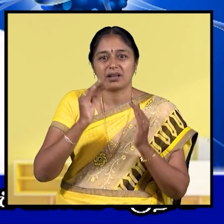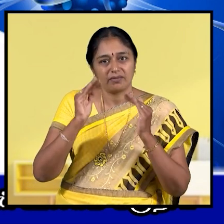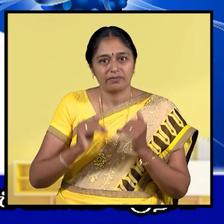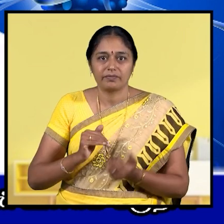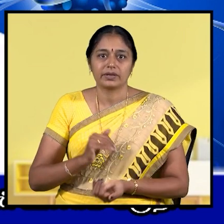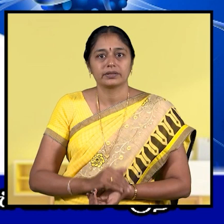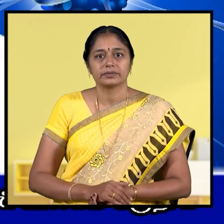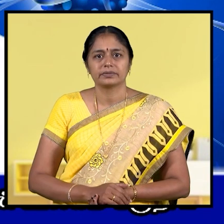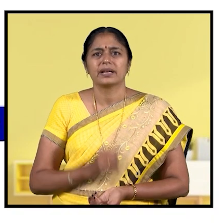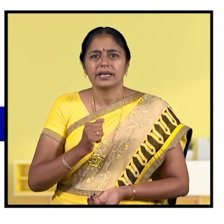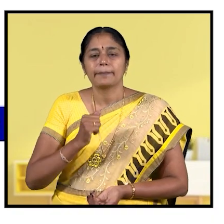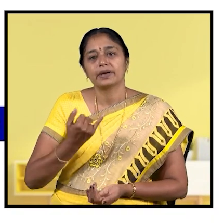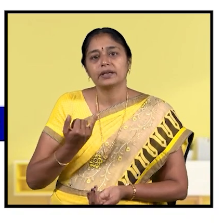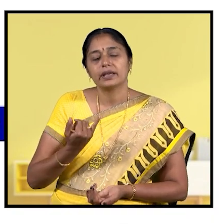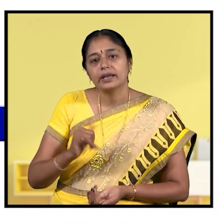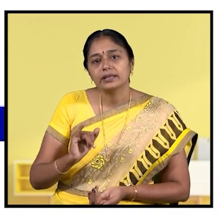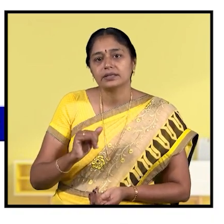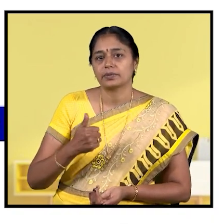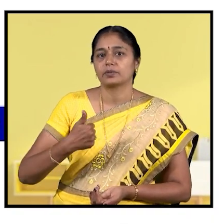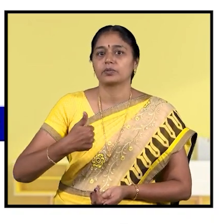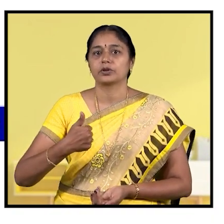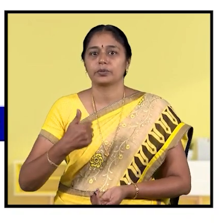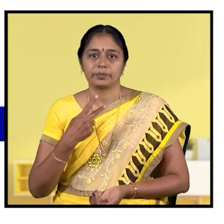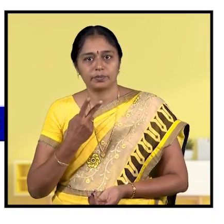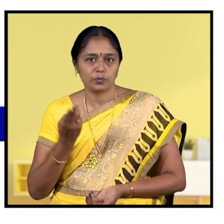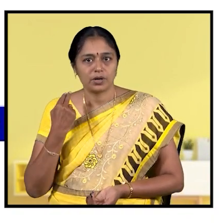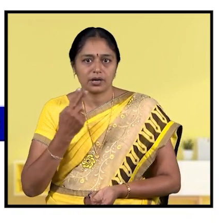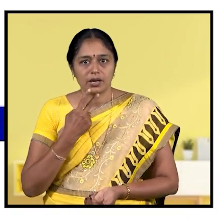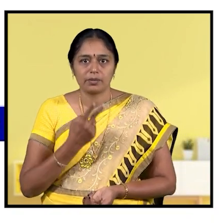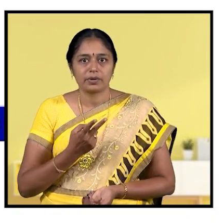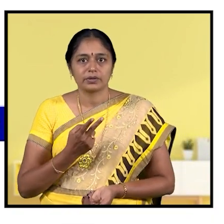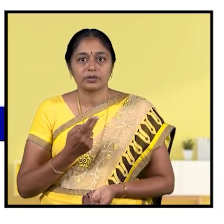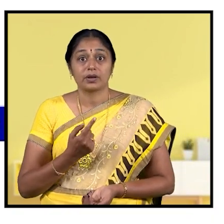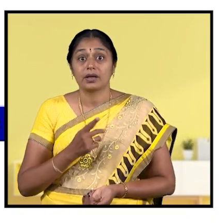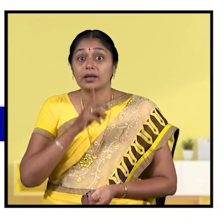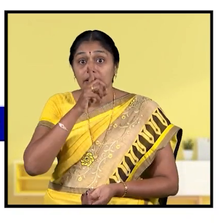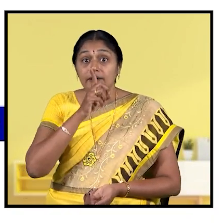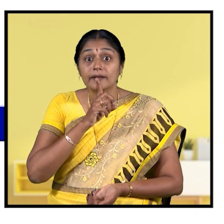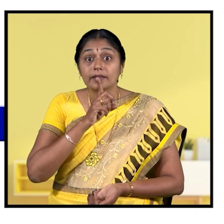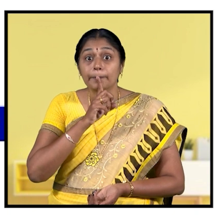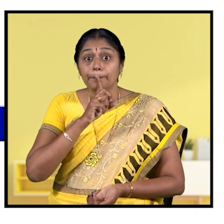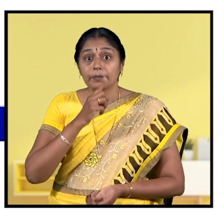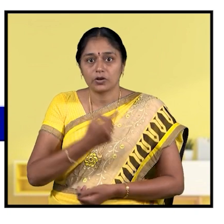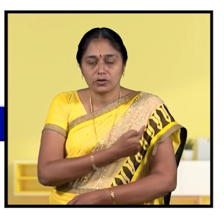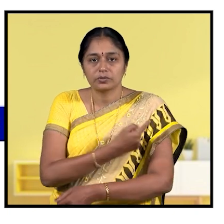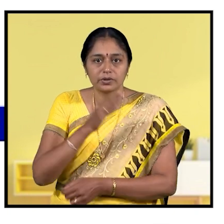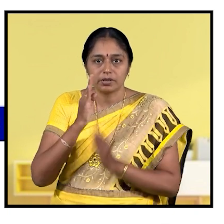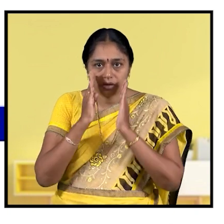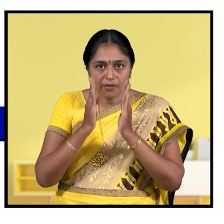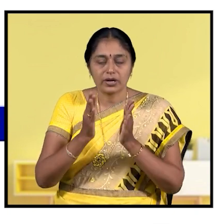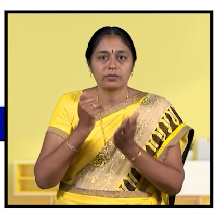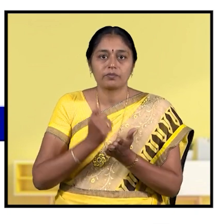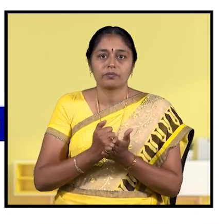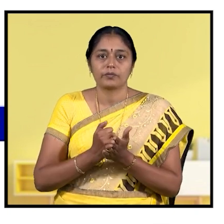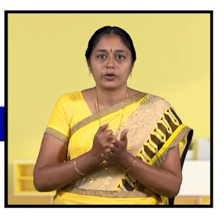நம்ம எப்படி தவிர்க்கலாம், ஏற்கனவே அங்கேயே நம்ம பார்த்தோம். ரத்த தானம் கொடுப்பதுக்கு முன்னாடி நம்ம ரத்தத்தை பரிசோதனை செஞ்சு நம்ம ஏற்றிக்கணும். மருந்துகளை ஊசி மூலம் ஏற்றும்போது நம்ம